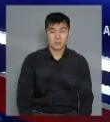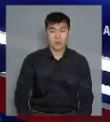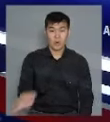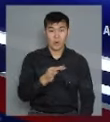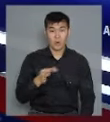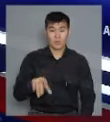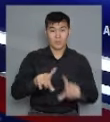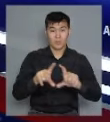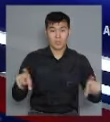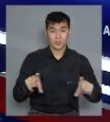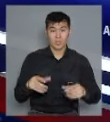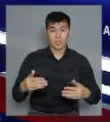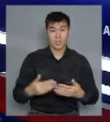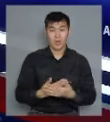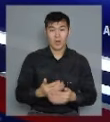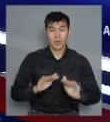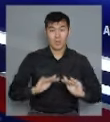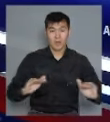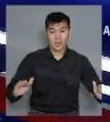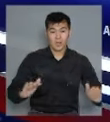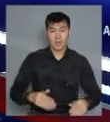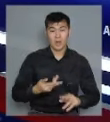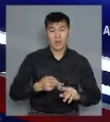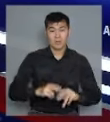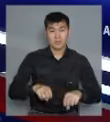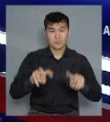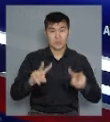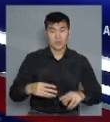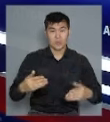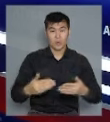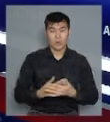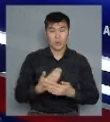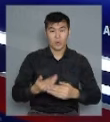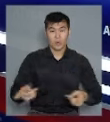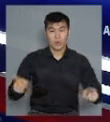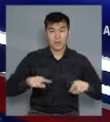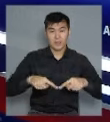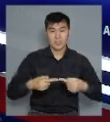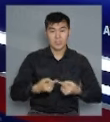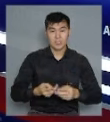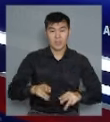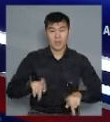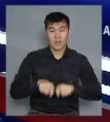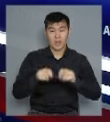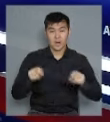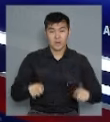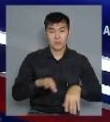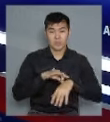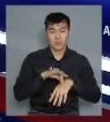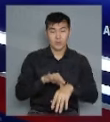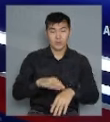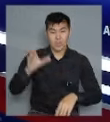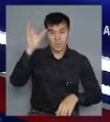Облысымызда мектеп лицей жанынан жасөспірімдер мен жеткіншектерге арналған заманауи үлгідегі технопарк кешенінің ашылу салтанаты өтті.